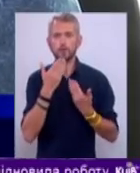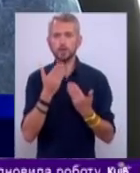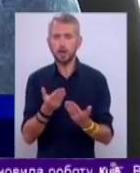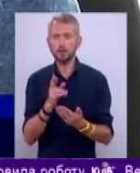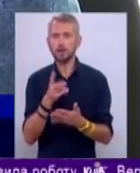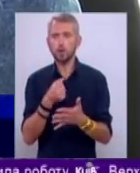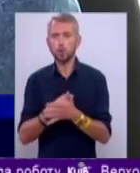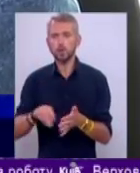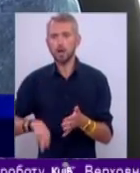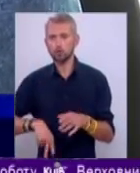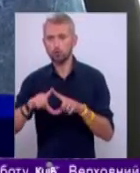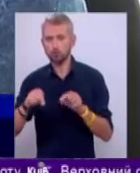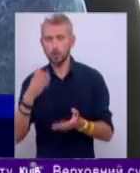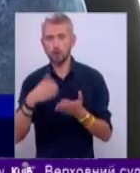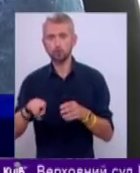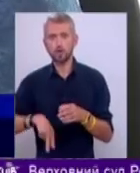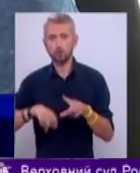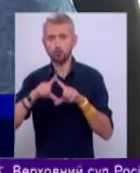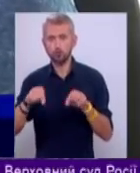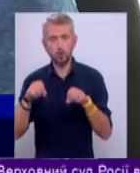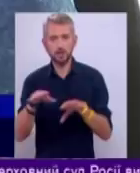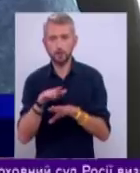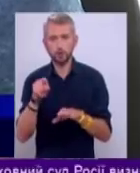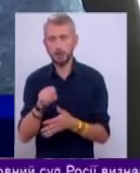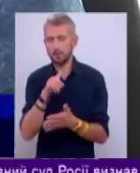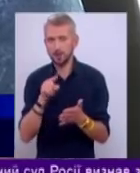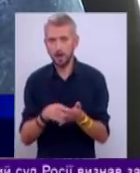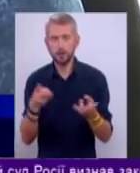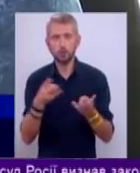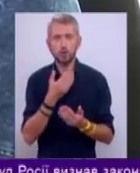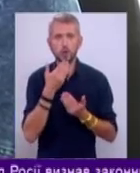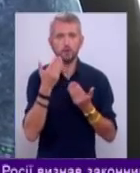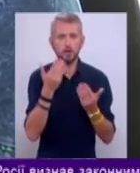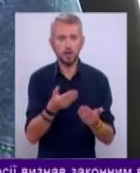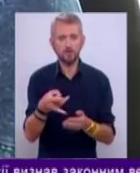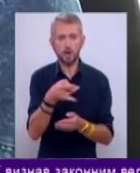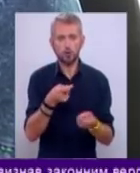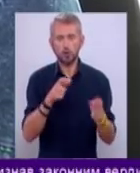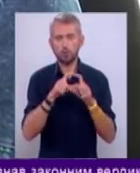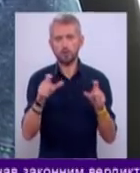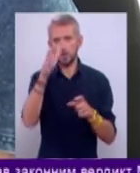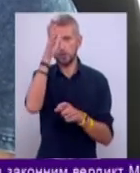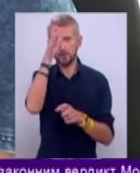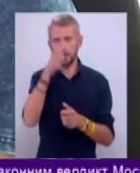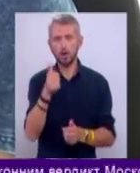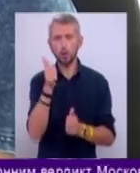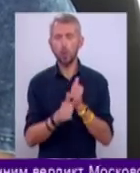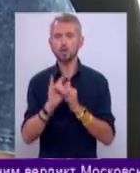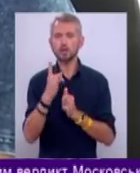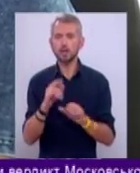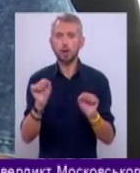звертатися як до директора школи. Якщо директор школи не вирішує це питання, необхідно звернутися в районне управління освіти. Кожна